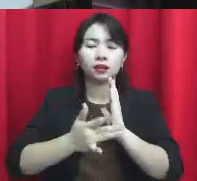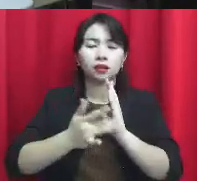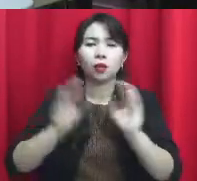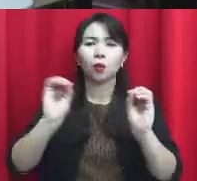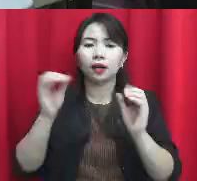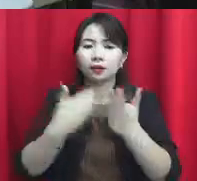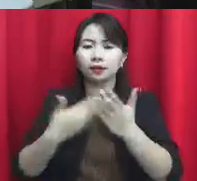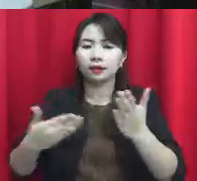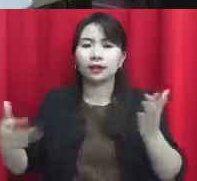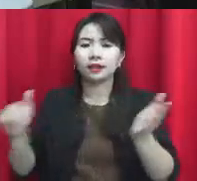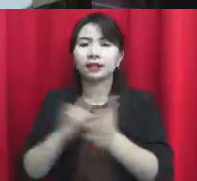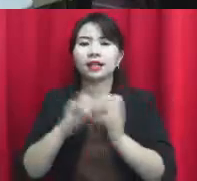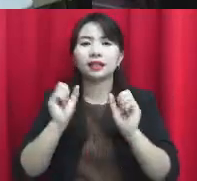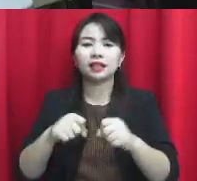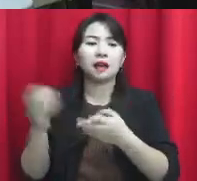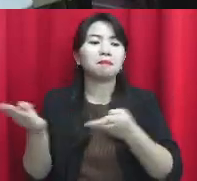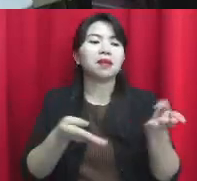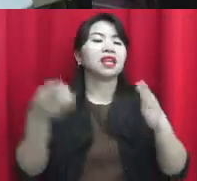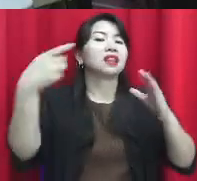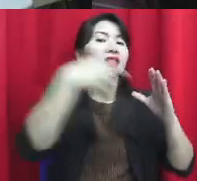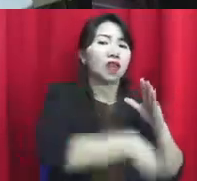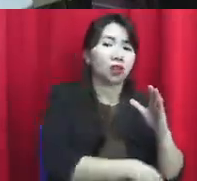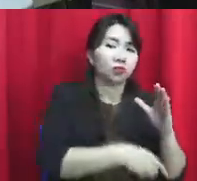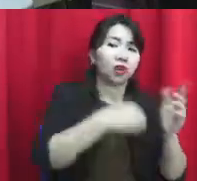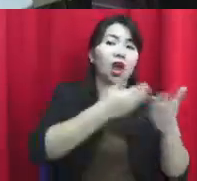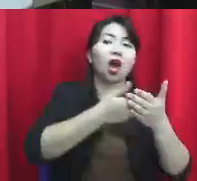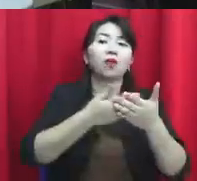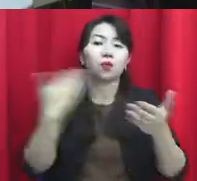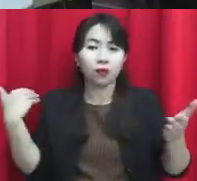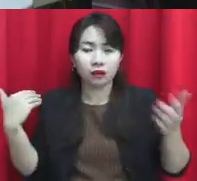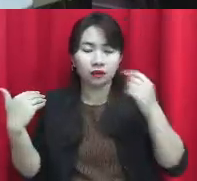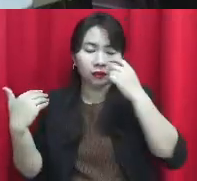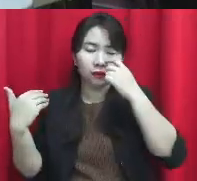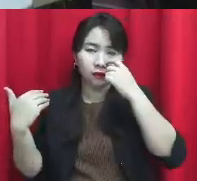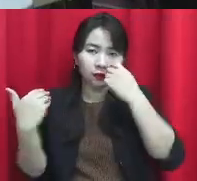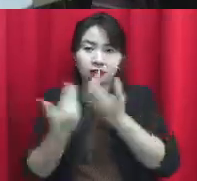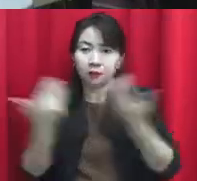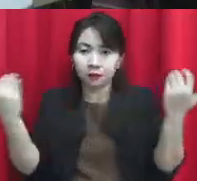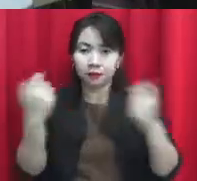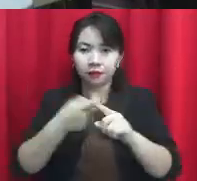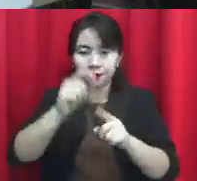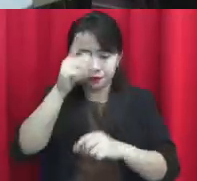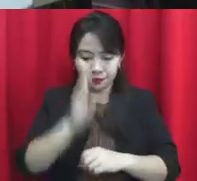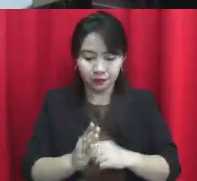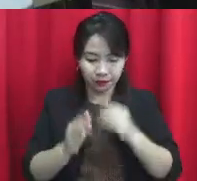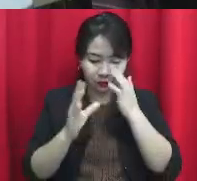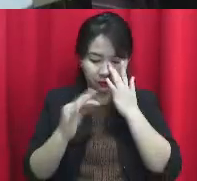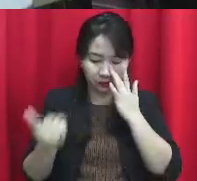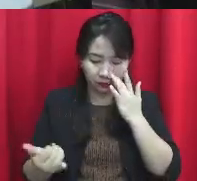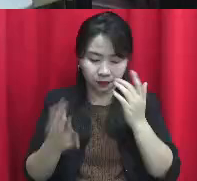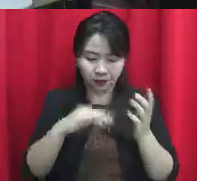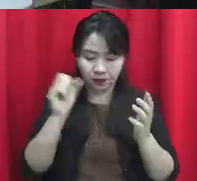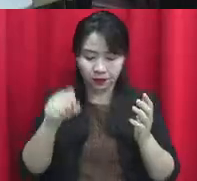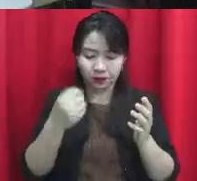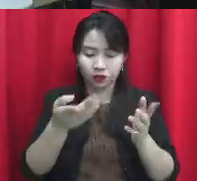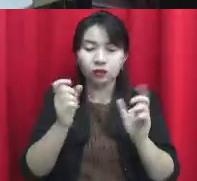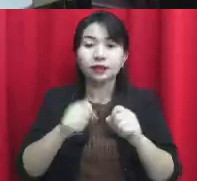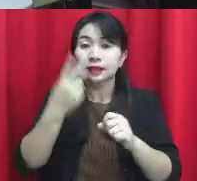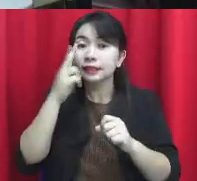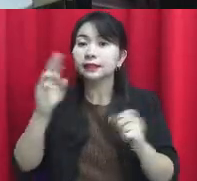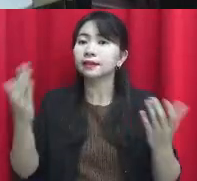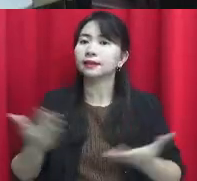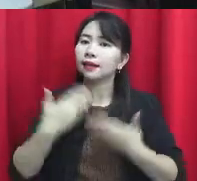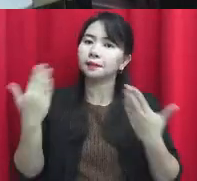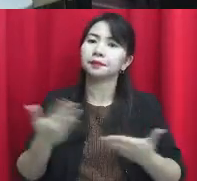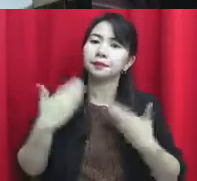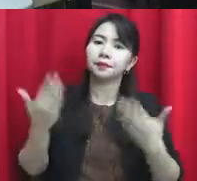pwedeng humatak sa kanila at magpatay ng ah ng apoy nila At pag nakita niyo po sila that time masaya sila Yeah Kaya